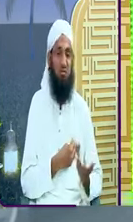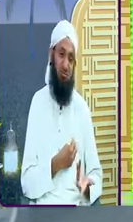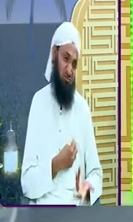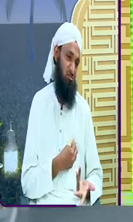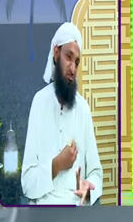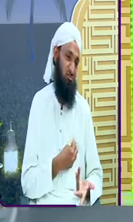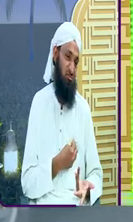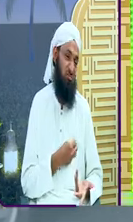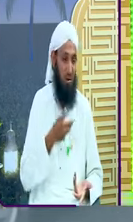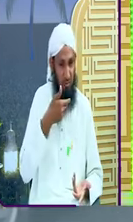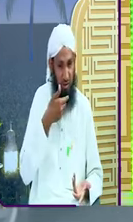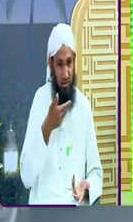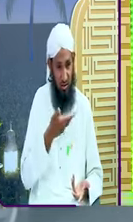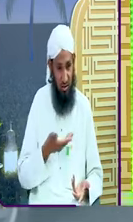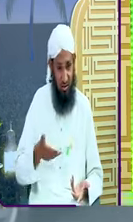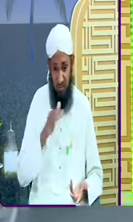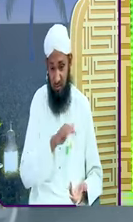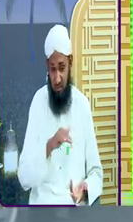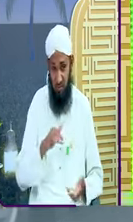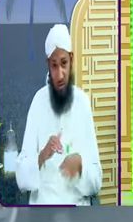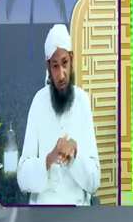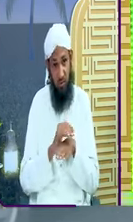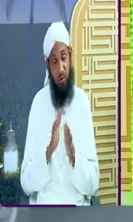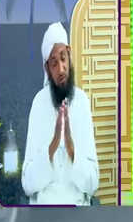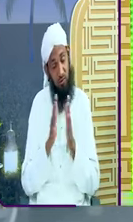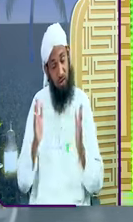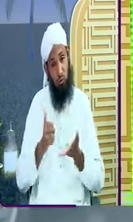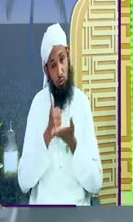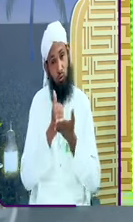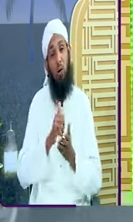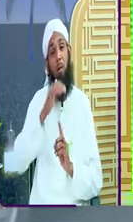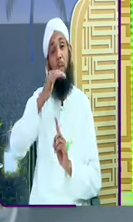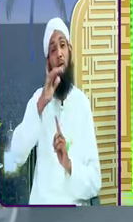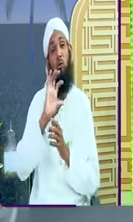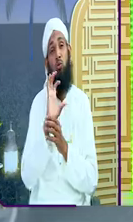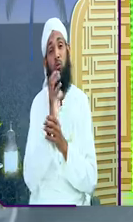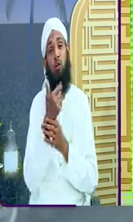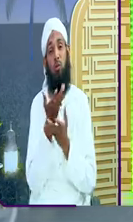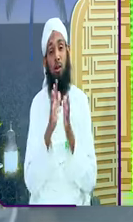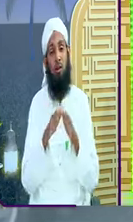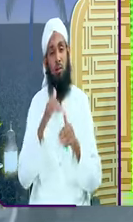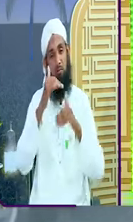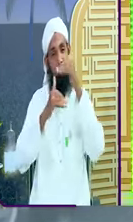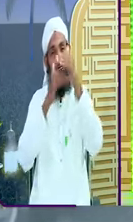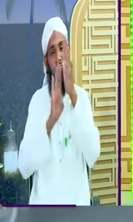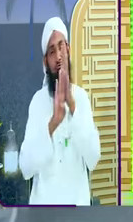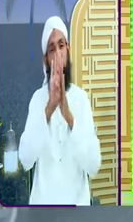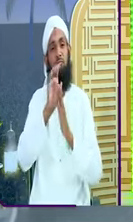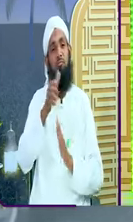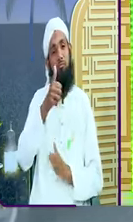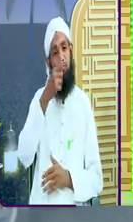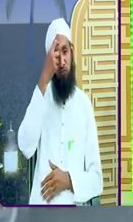ایسے بچوں پر زیادہ شفقت کریں ان کے برکت سے انشاءاللہ آپ کو دنیا اور آخرت میں بڑی ترقیہ ملیں گی